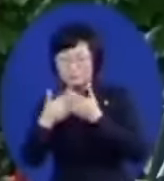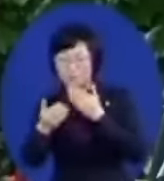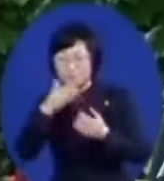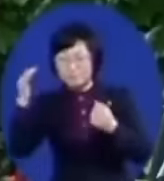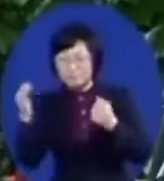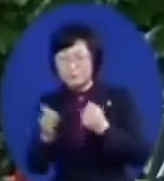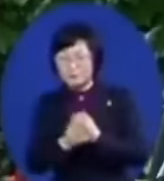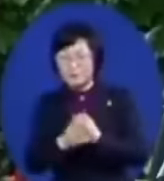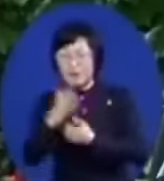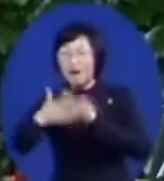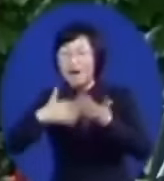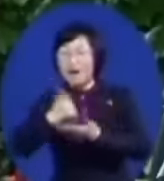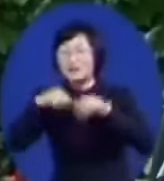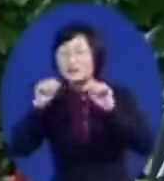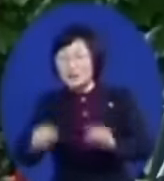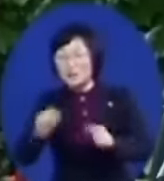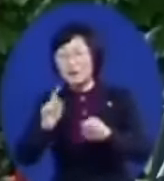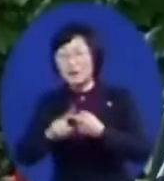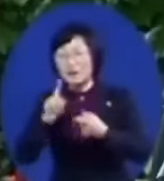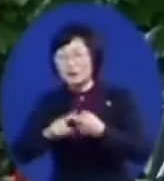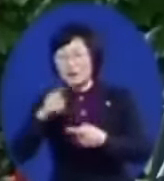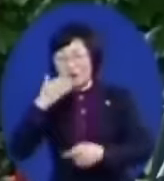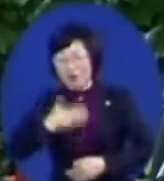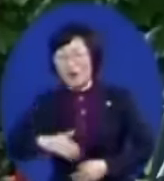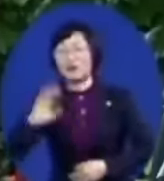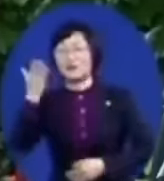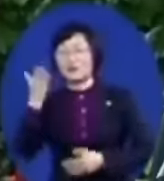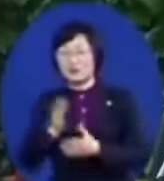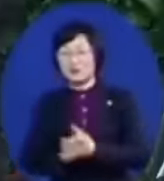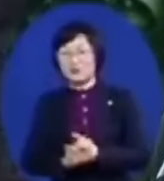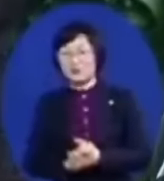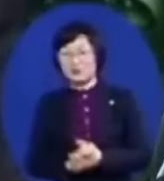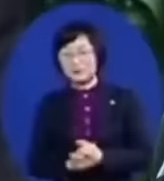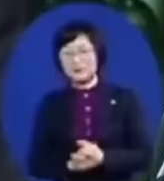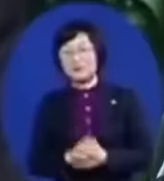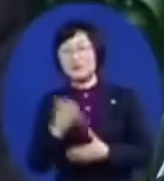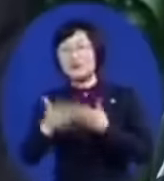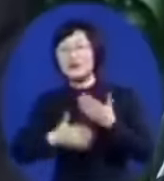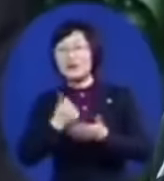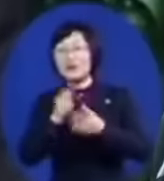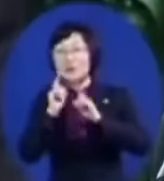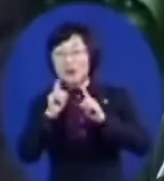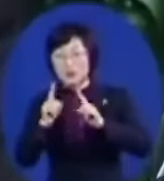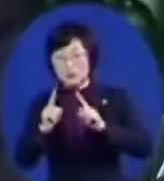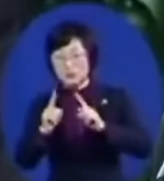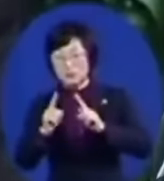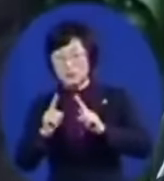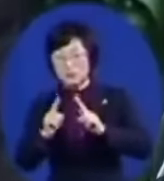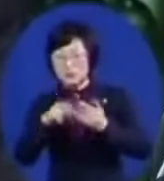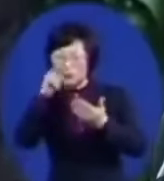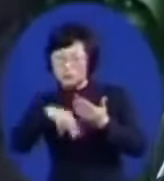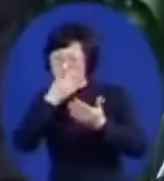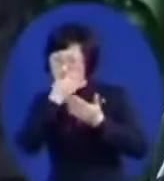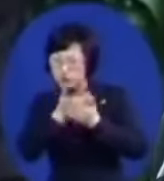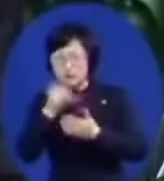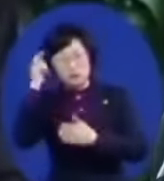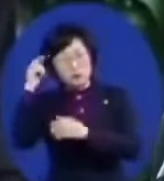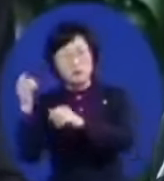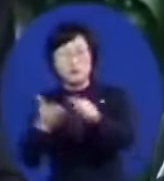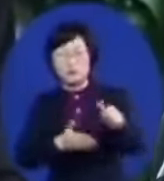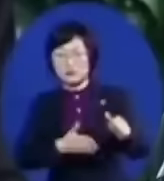하나님의 살아계심을 깨달을 수가 있습니다. 하나님 말씀 중요하게 느끼십시오.